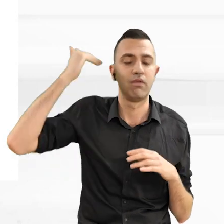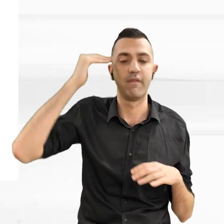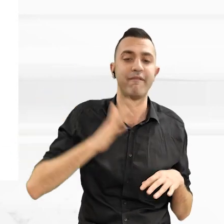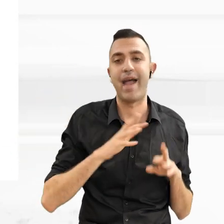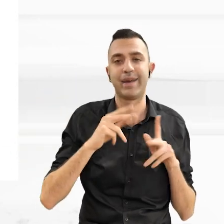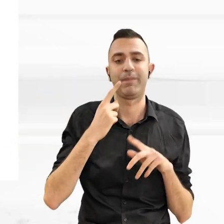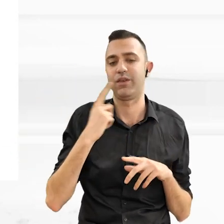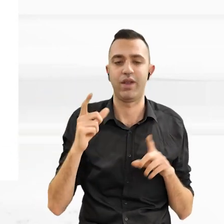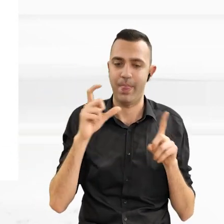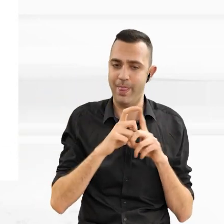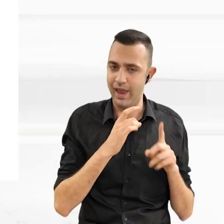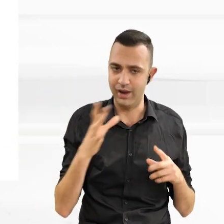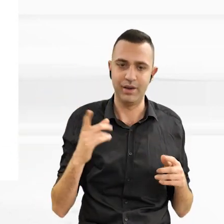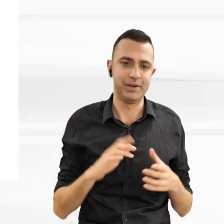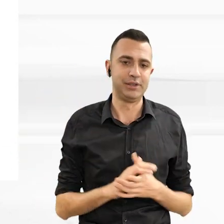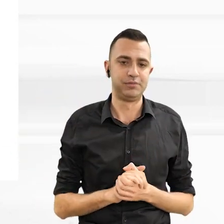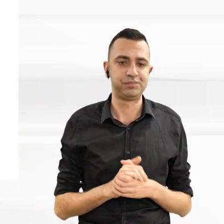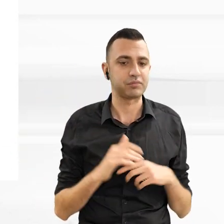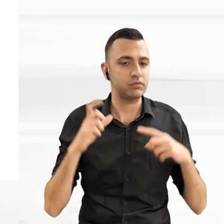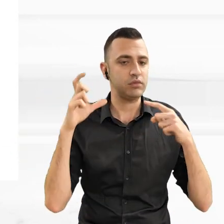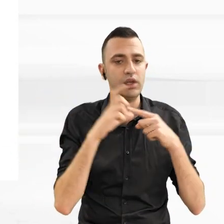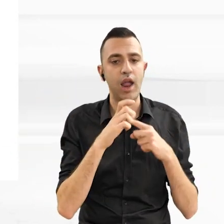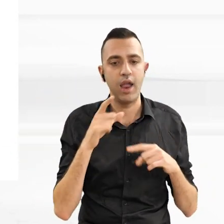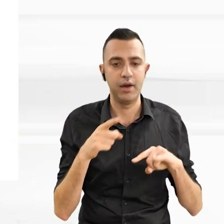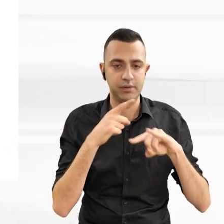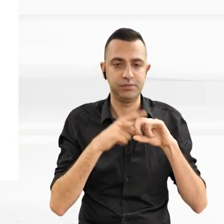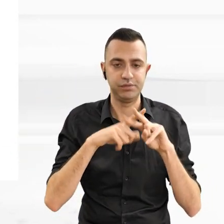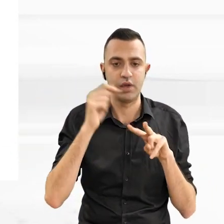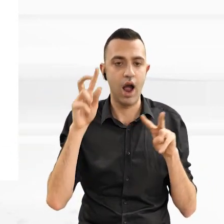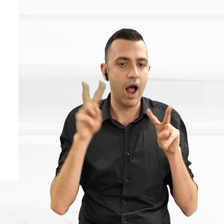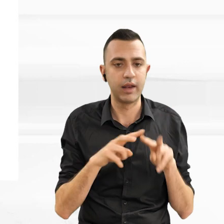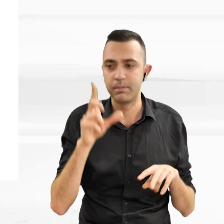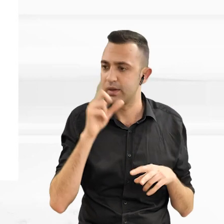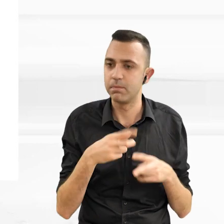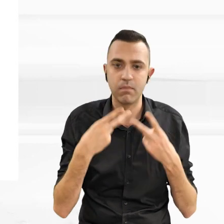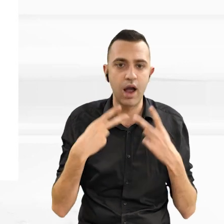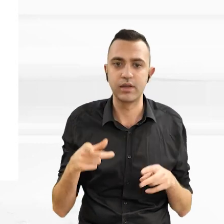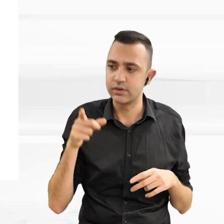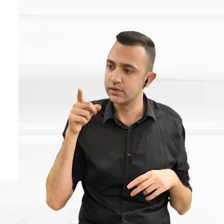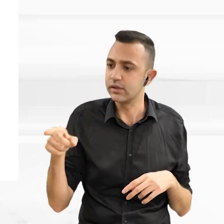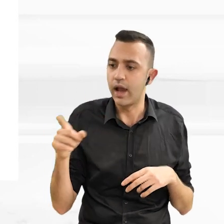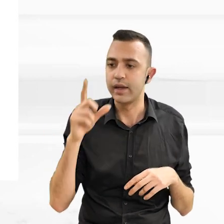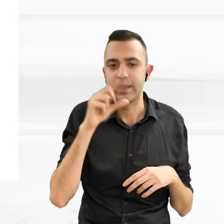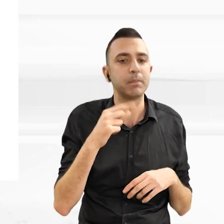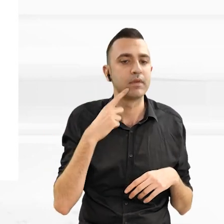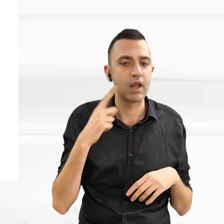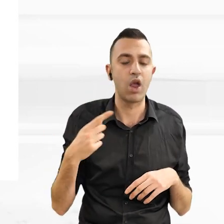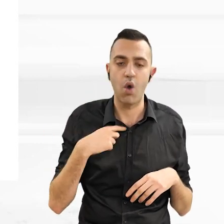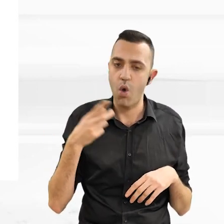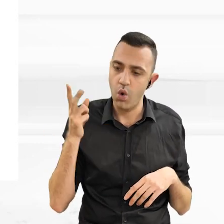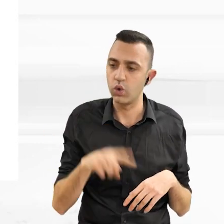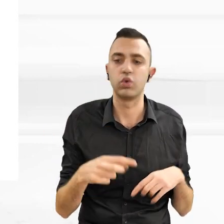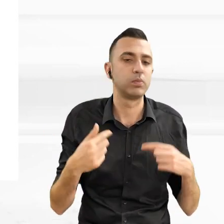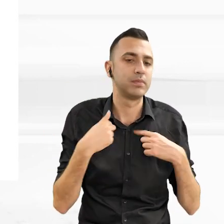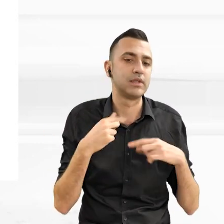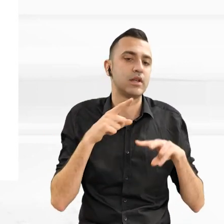var Dolayısıyla değil seçeneğinde diyebiliriz e saçını yine bakalım Ha linkimi açsam sana ders hikmeti vardır öldürdü